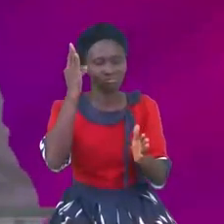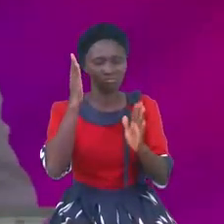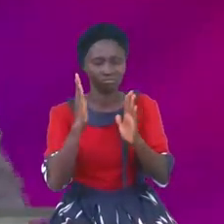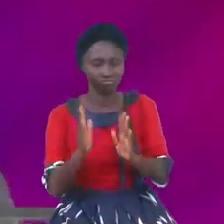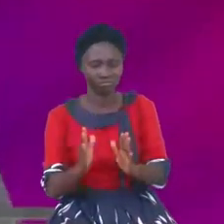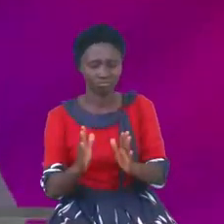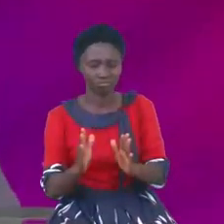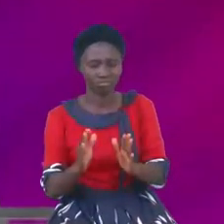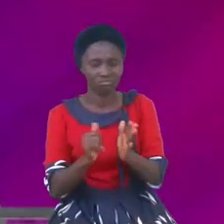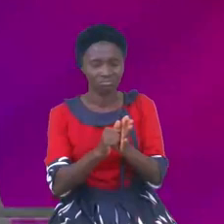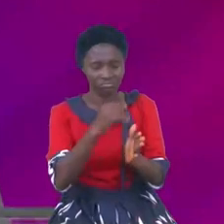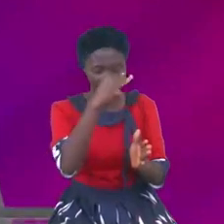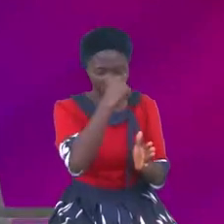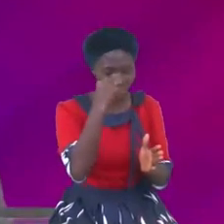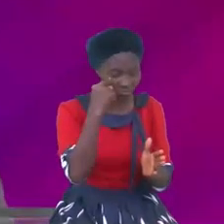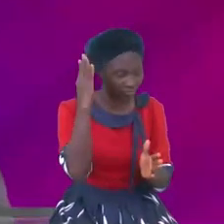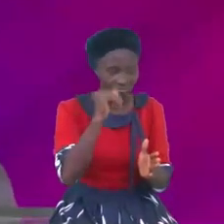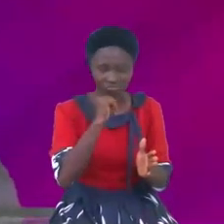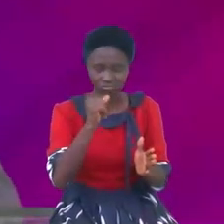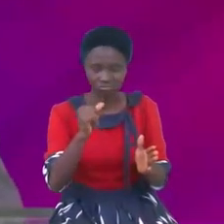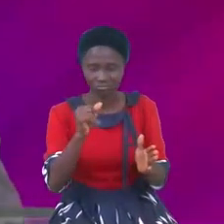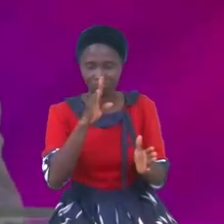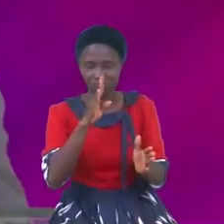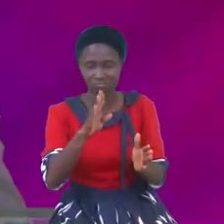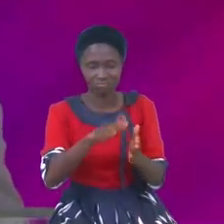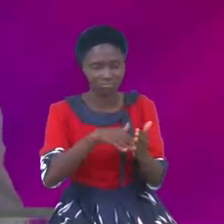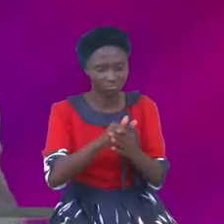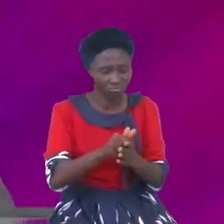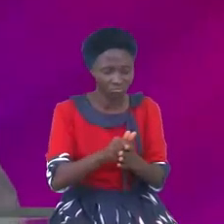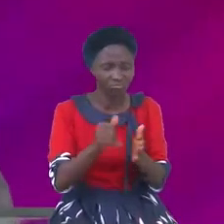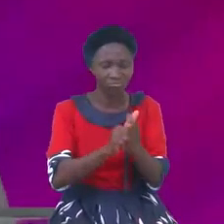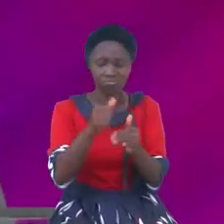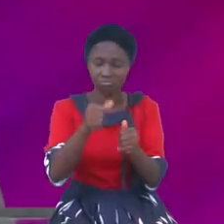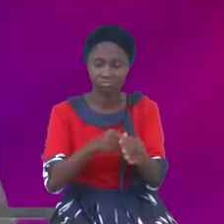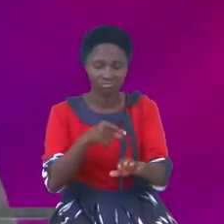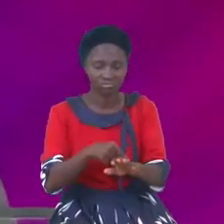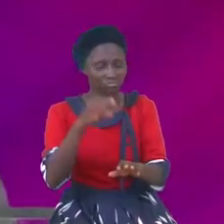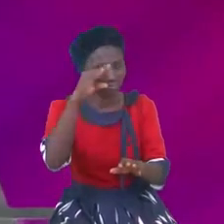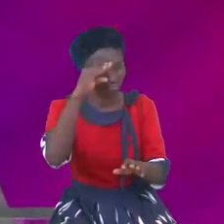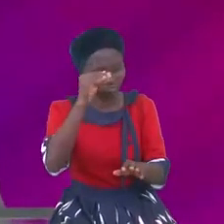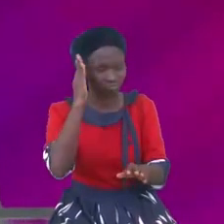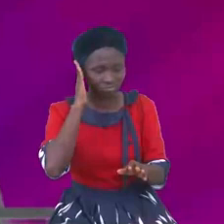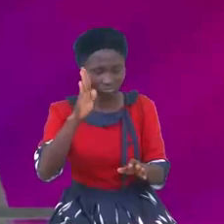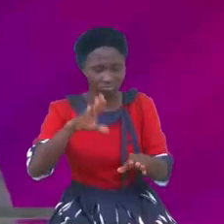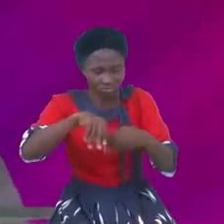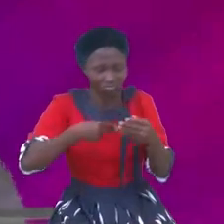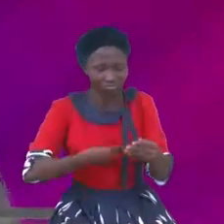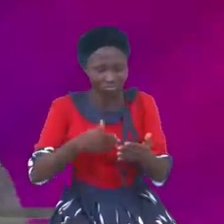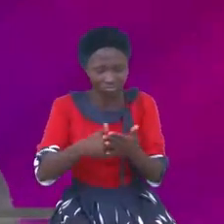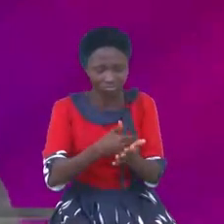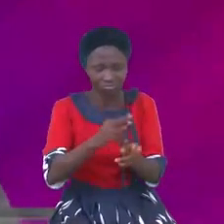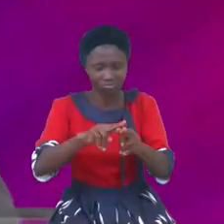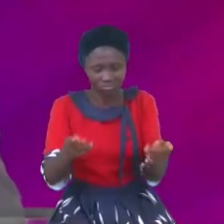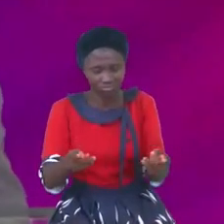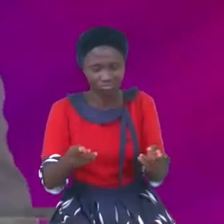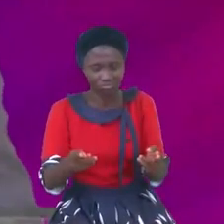ne s'affaiblissent pas à tout moment qu'il sorte, qu'il vienne ici, qu'il ait une nouvelle révélation, une nouvelle exposition au nom de